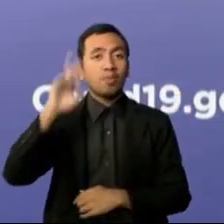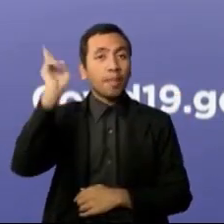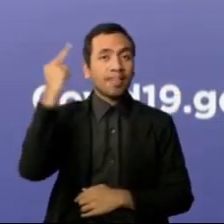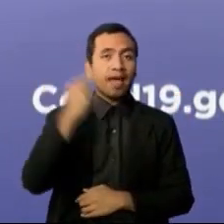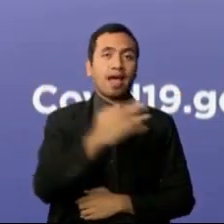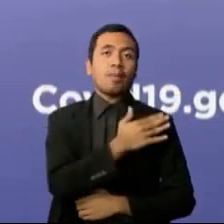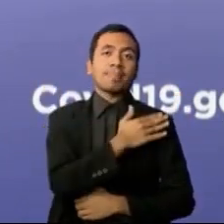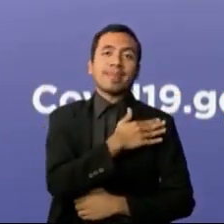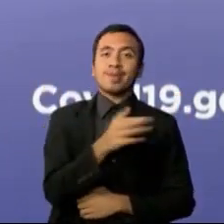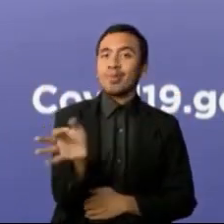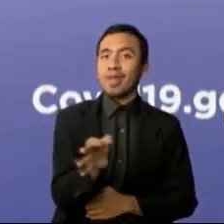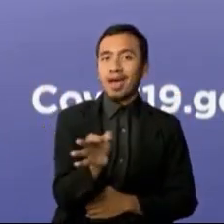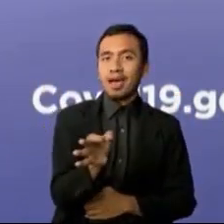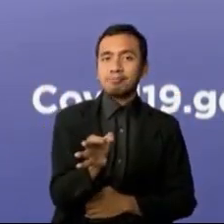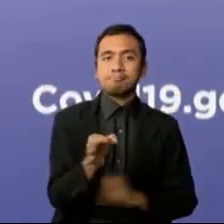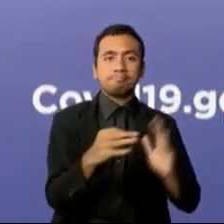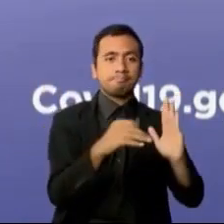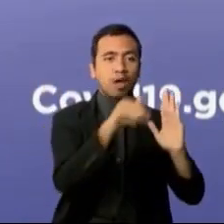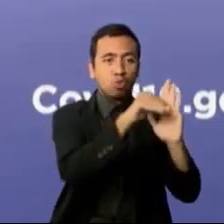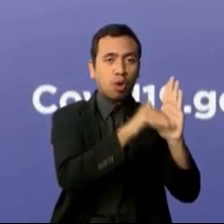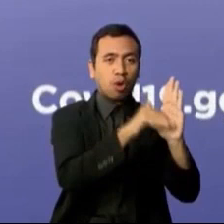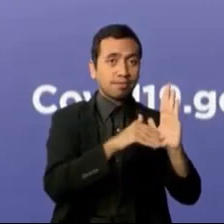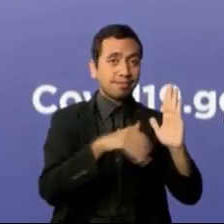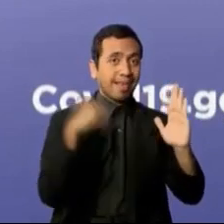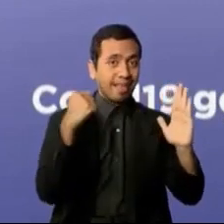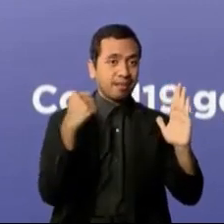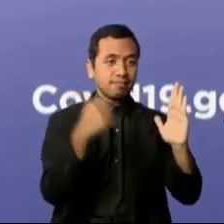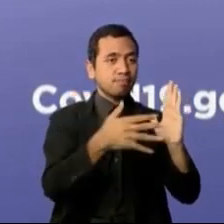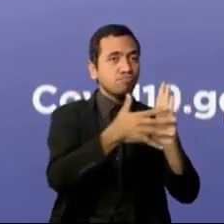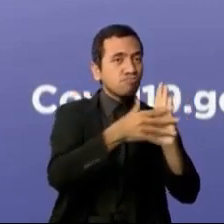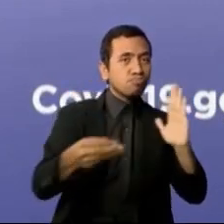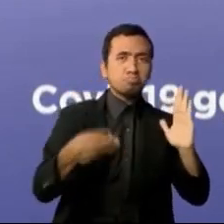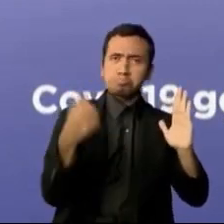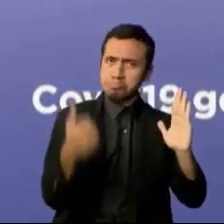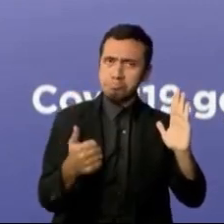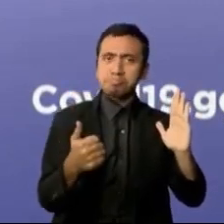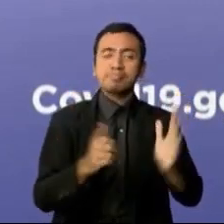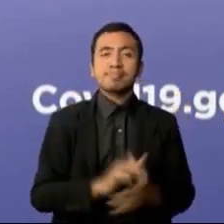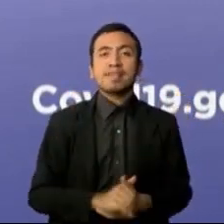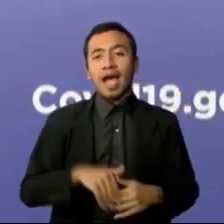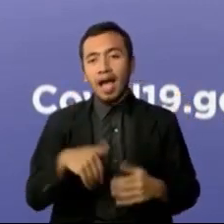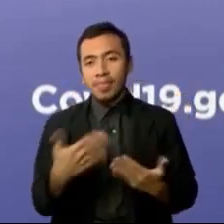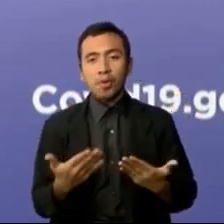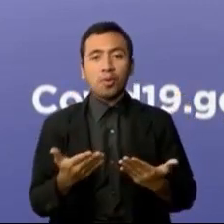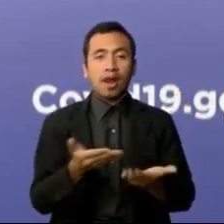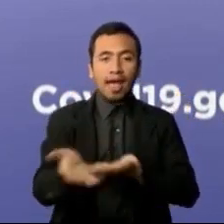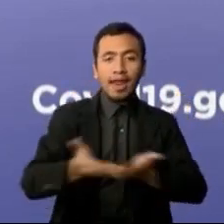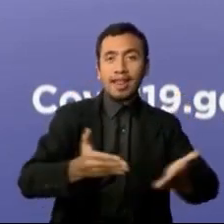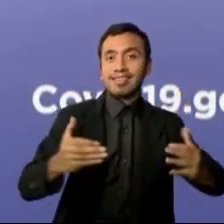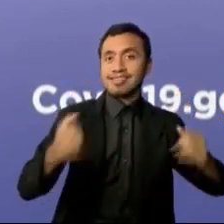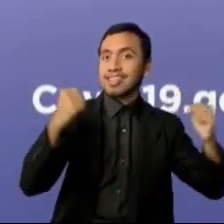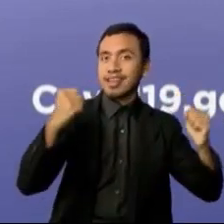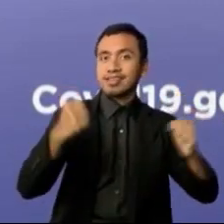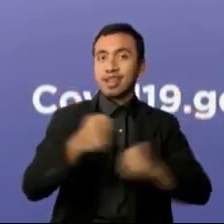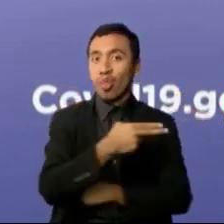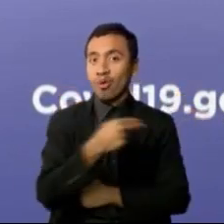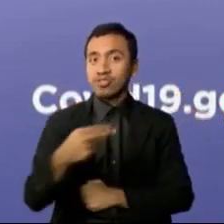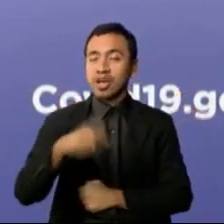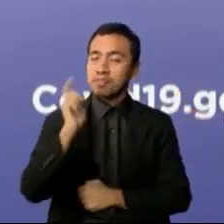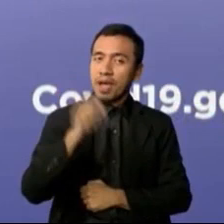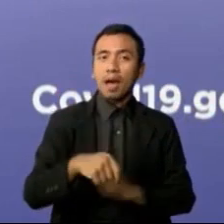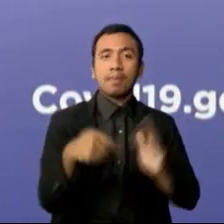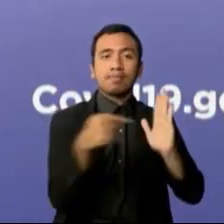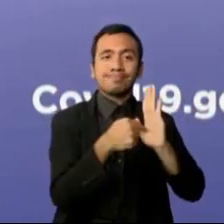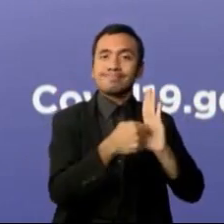kota kemudian juga pedoman bagi seluruh fasilitas kesehatan yang ada di tanah air termasuk